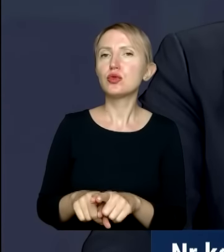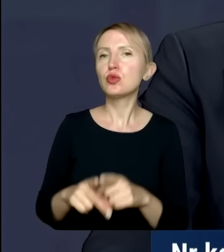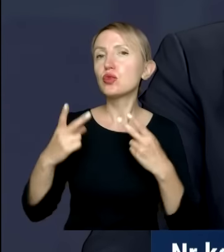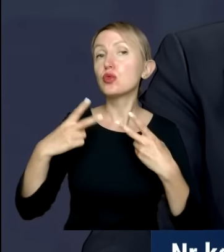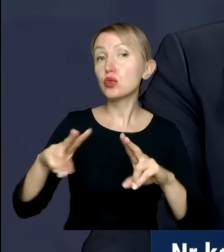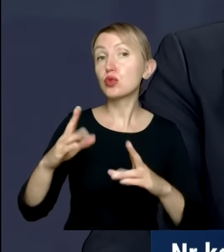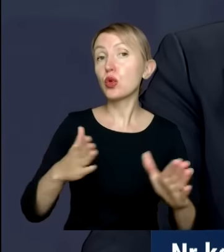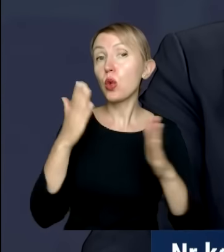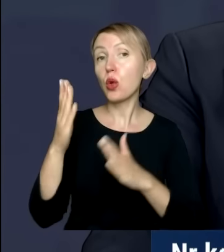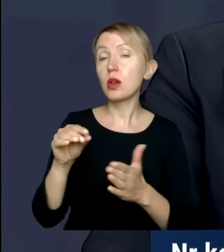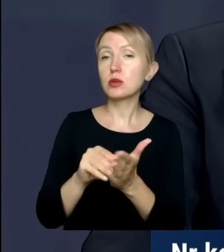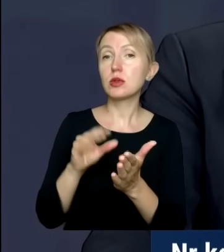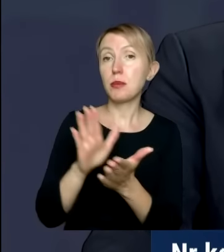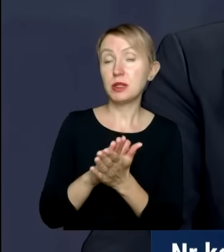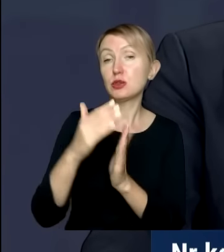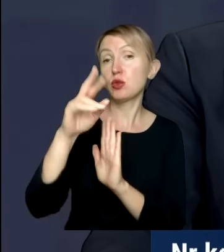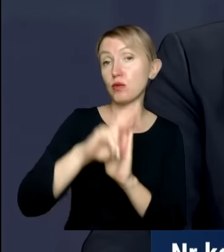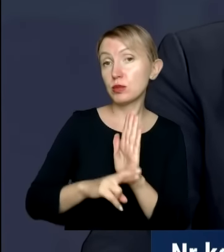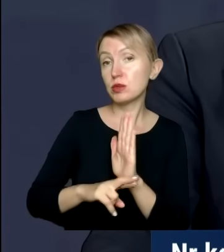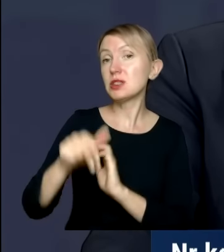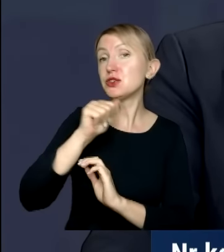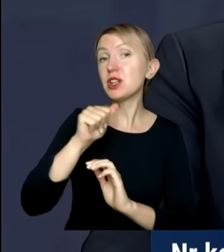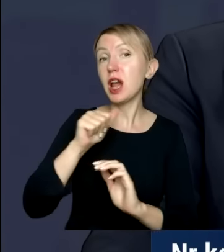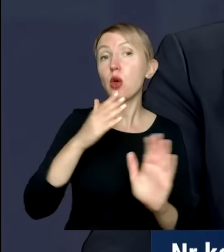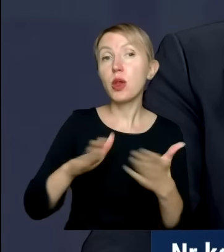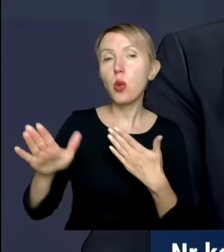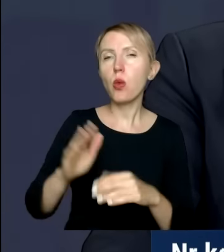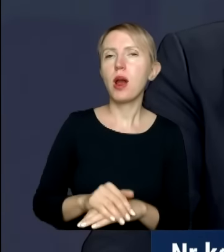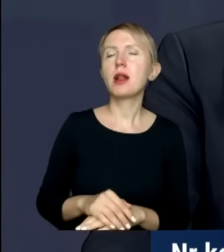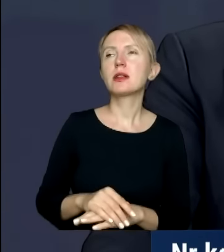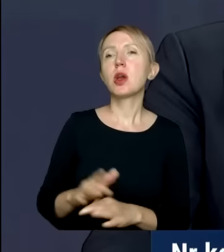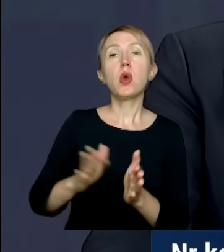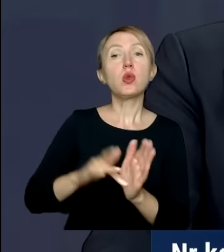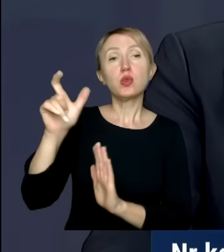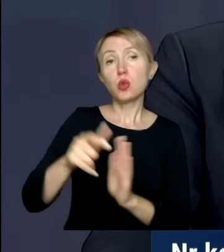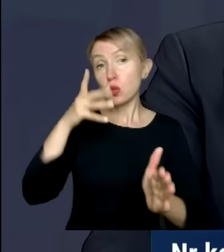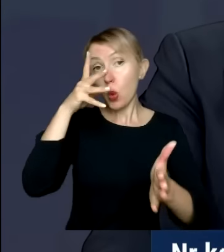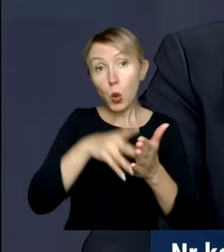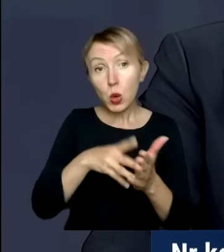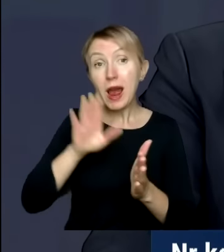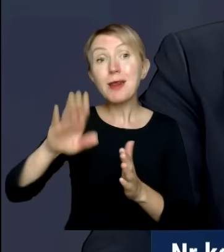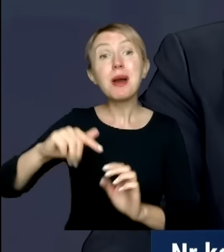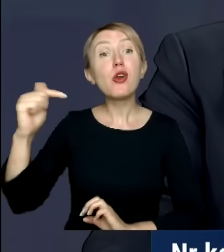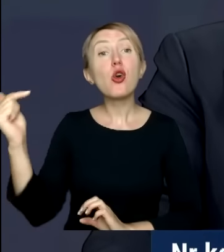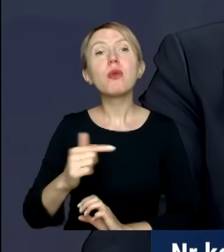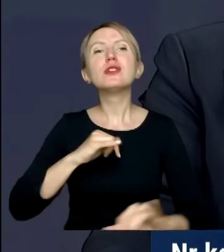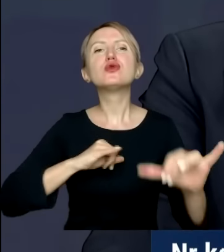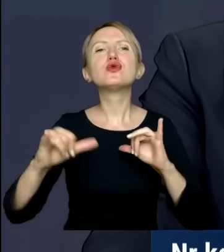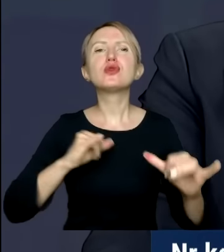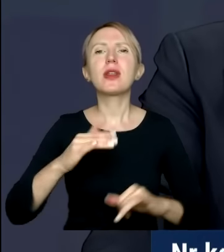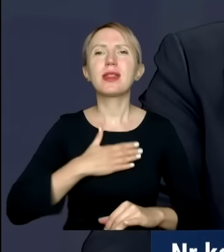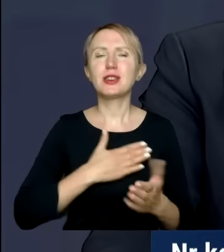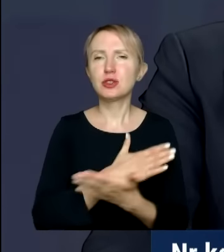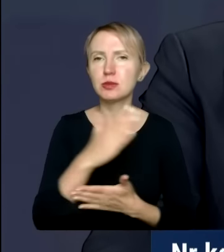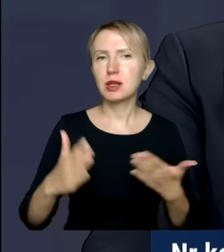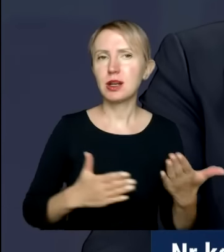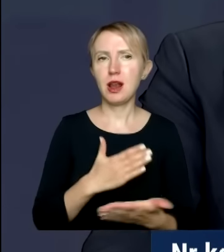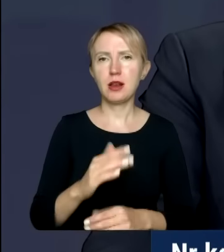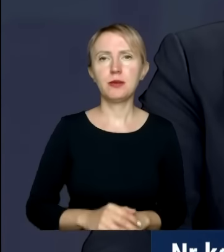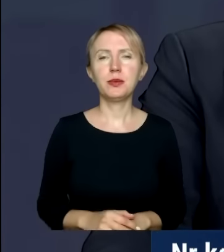zapisów zielonego ładu Donald Tusk niech sobie rozlicza jak jak był niech rozliczy ale ma obowiązek rządzić naszym krajem tajemnic